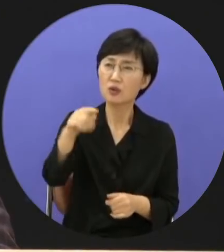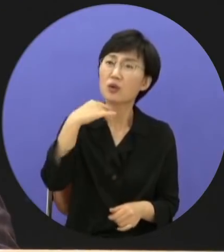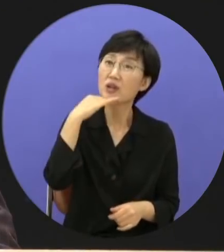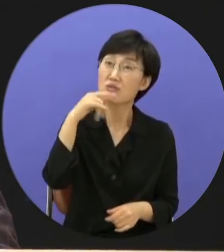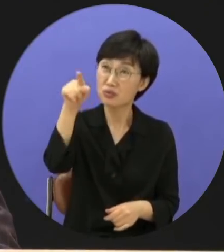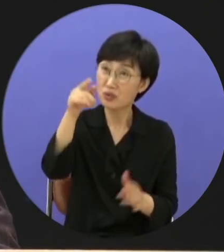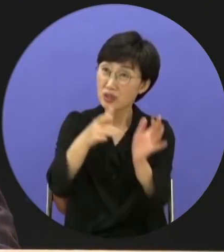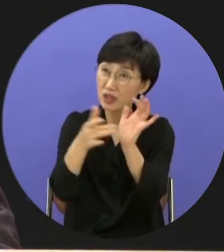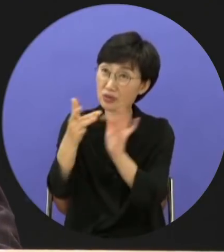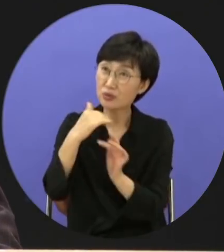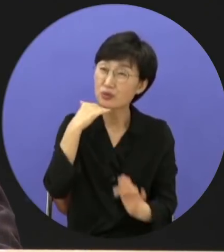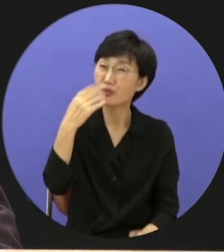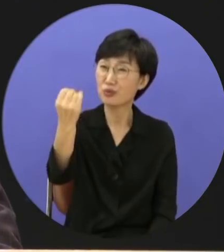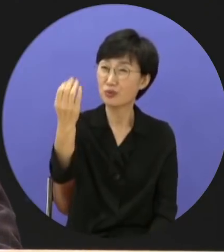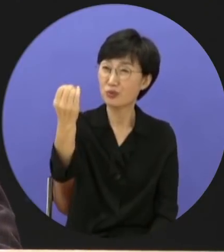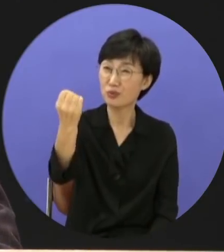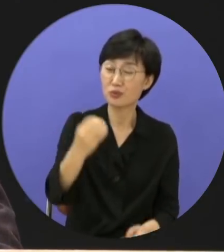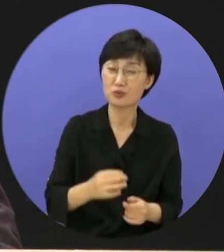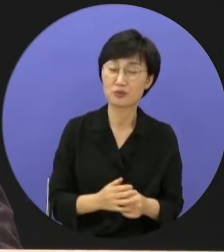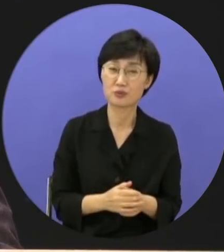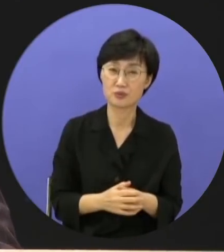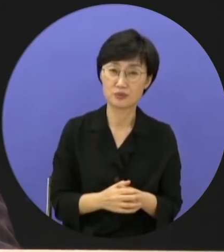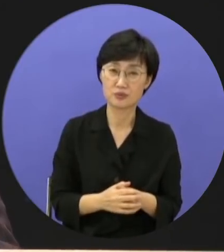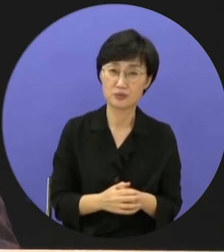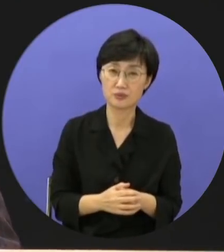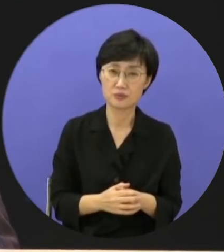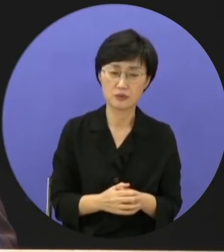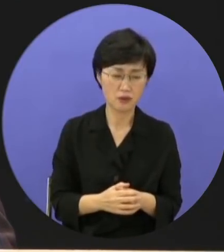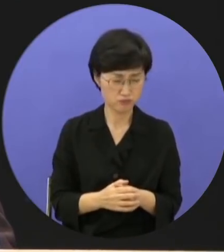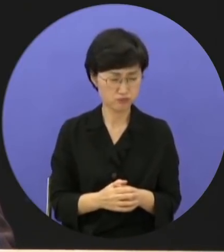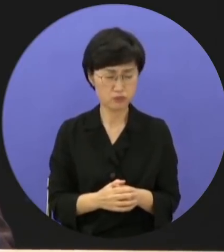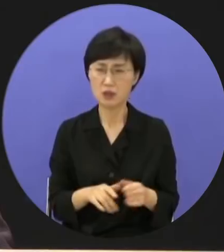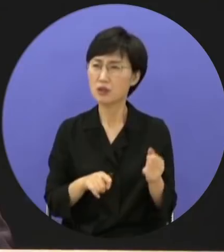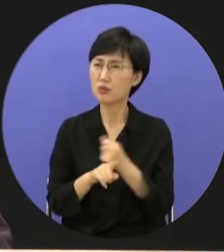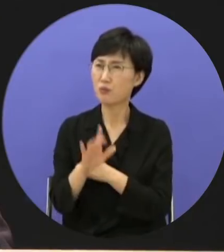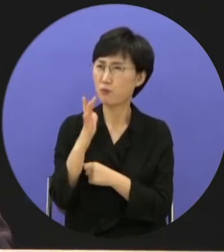살이냐 이랬어요. They asked Jesus and questioned him saying, how old are you? 알아듣지를